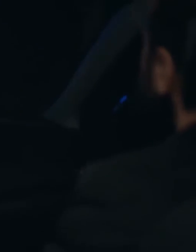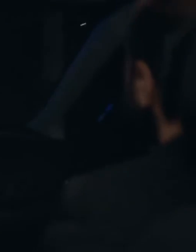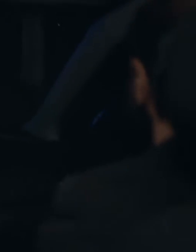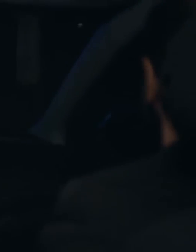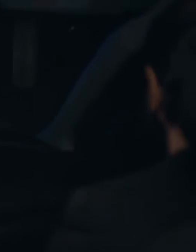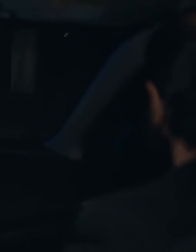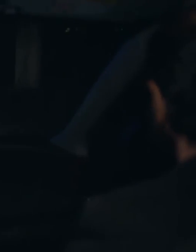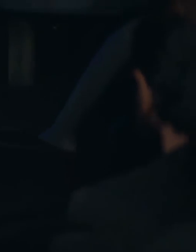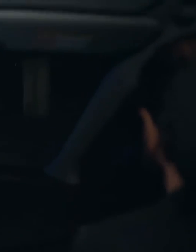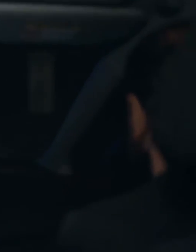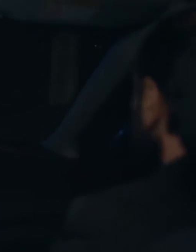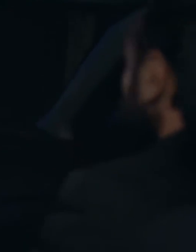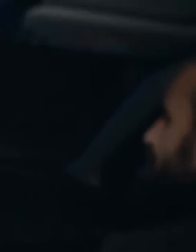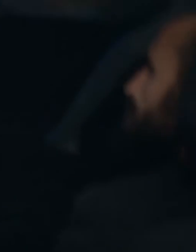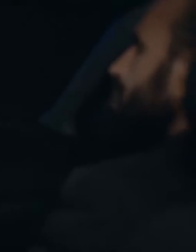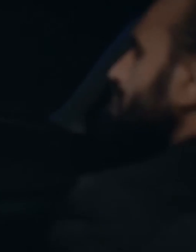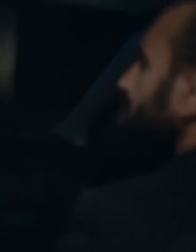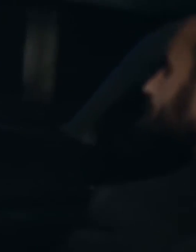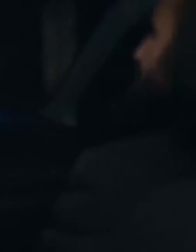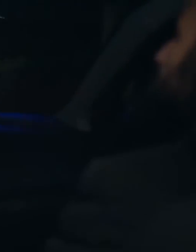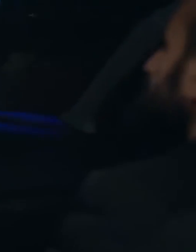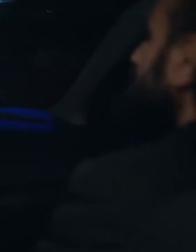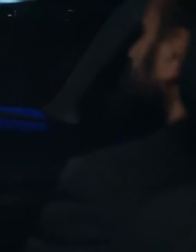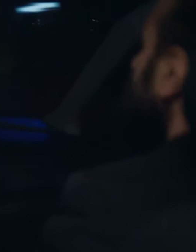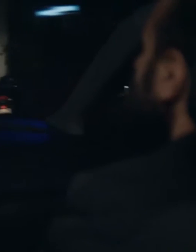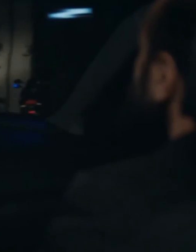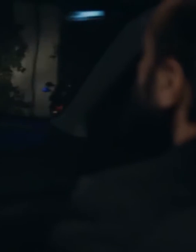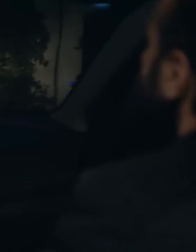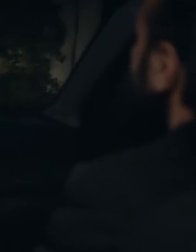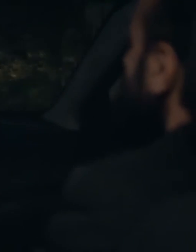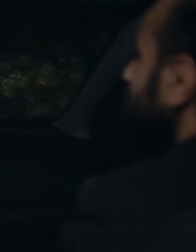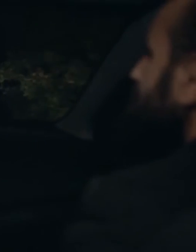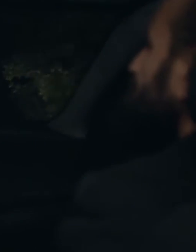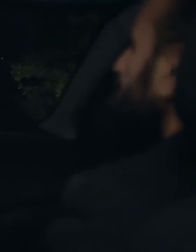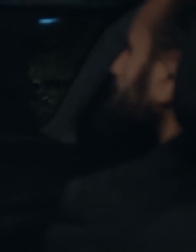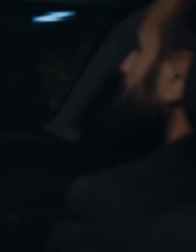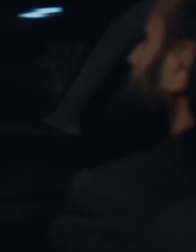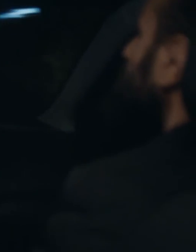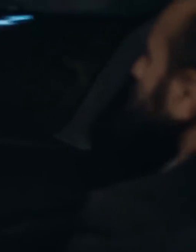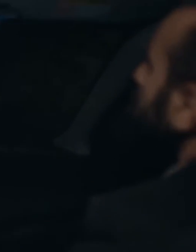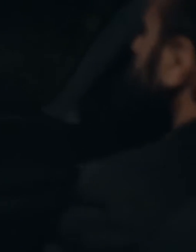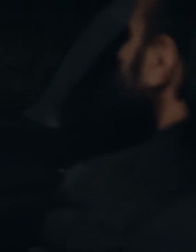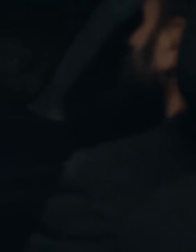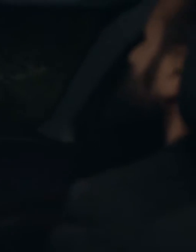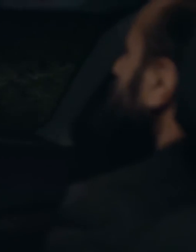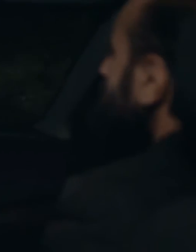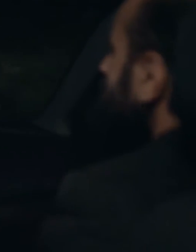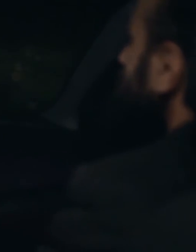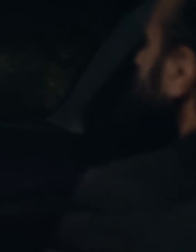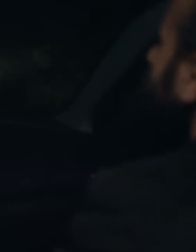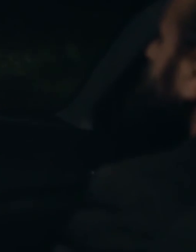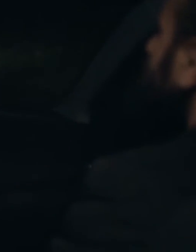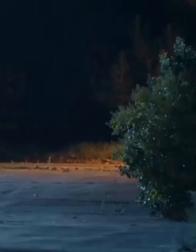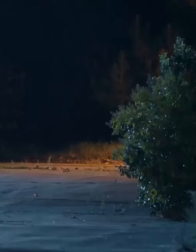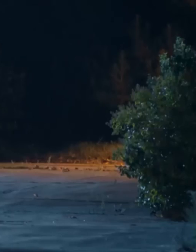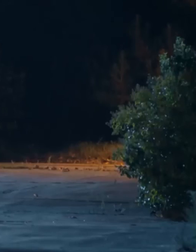Araç yoldan sağa saptı. İki tarafta ormanlık alan. Plakası 34ST173. Beyaz sedan.